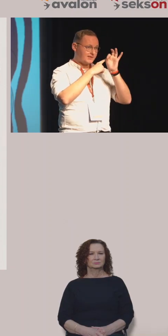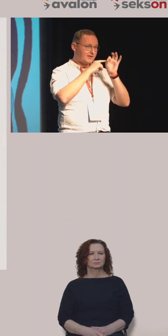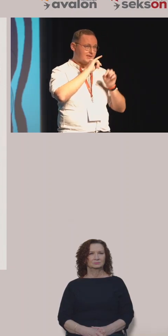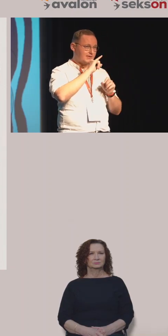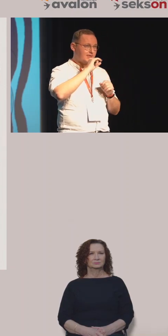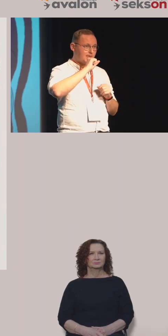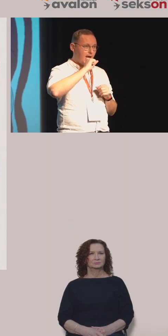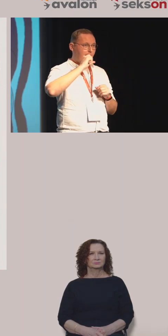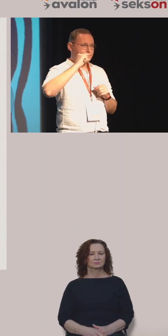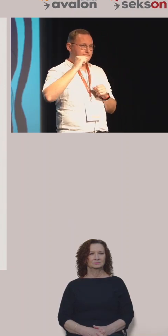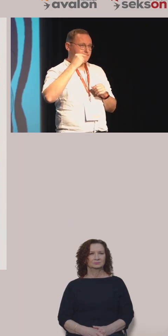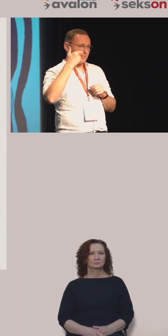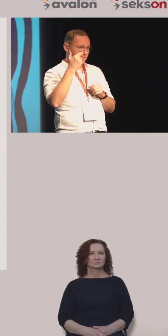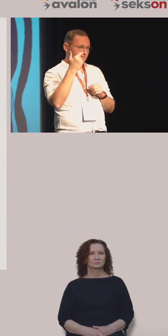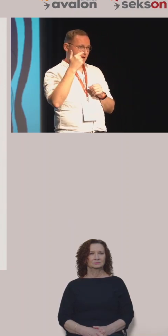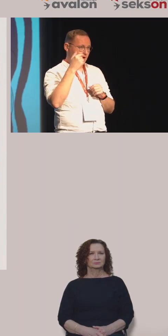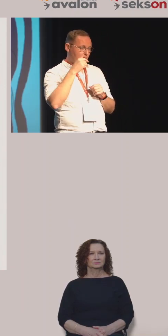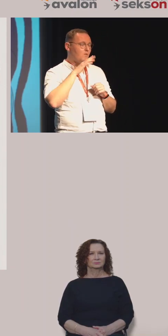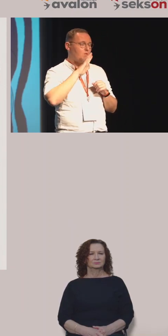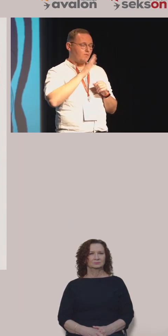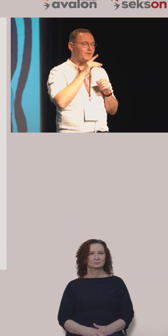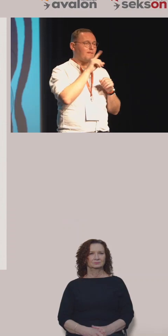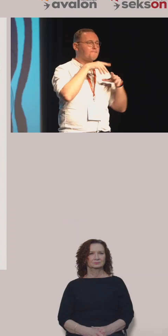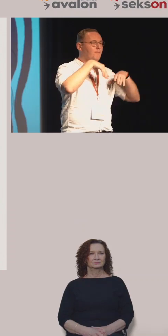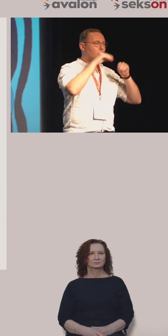I chodzi tu o pełną nazwę LGBT.